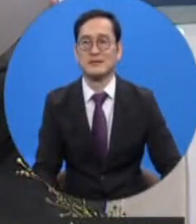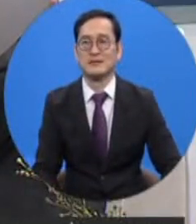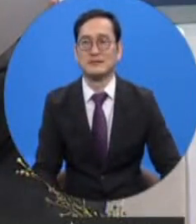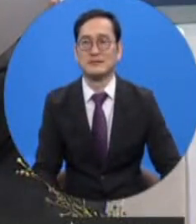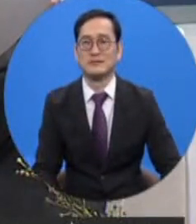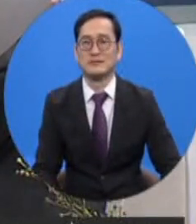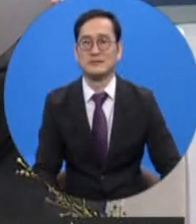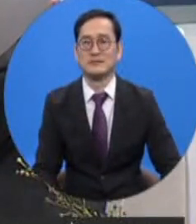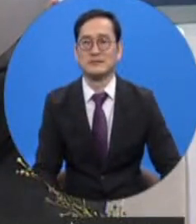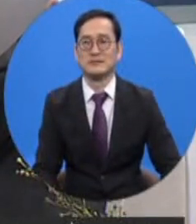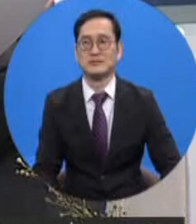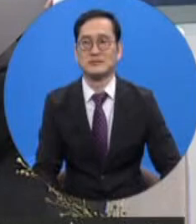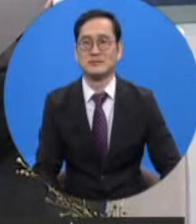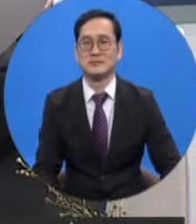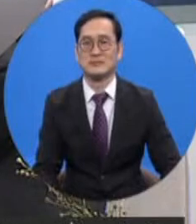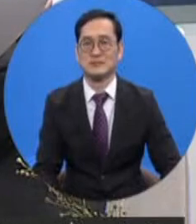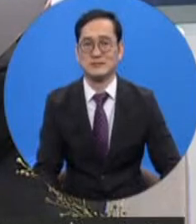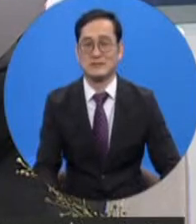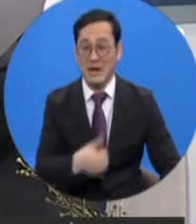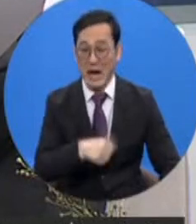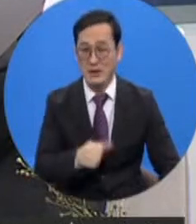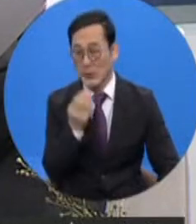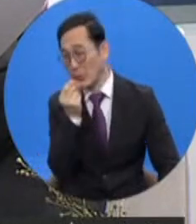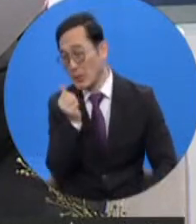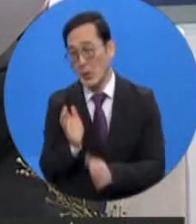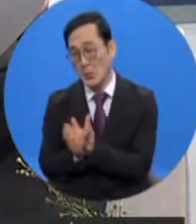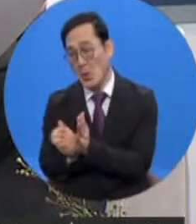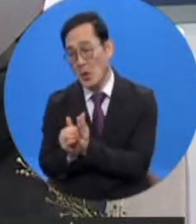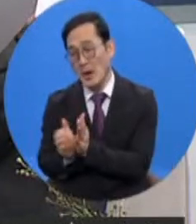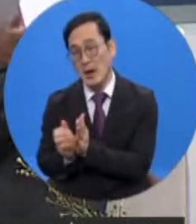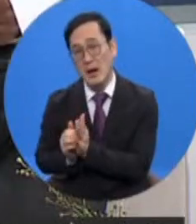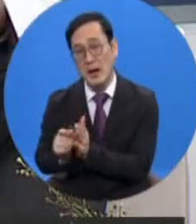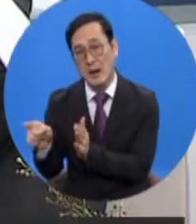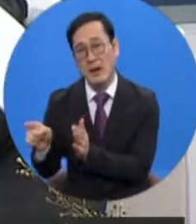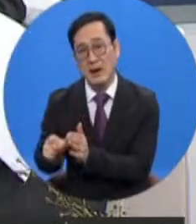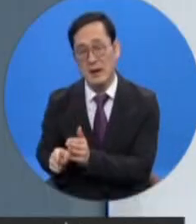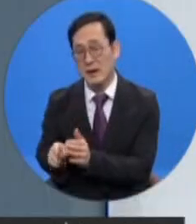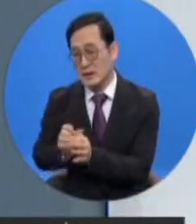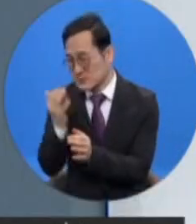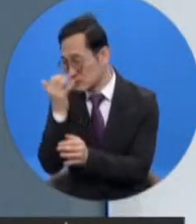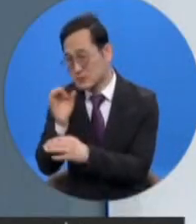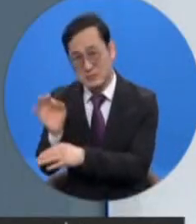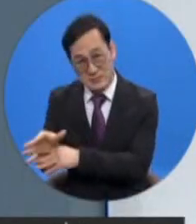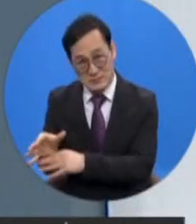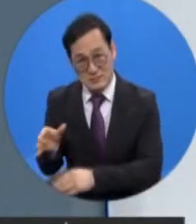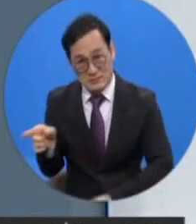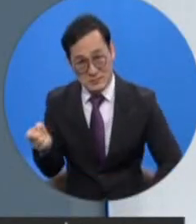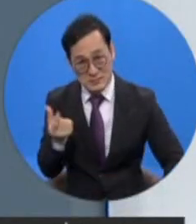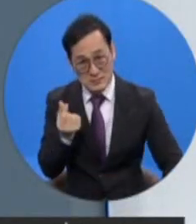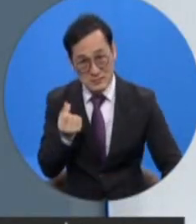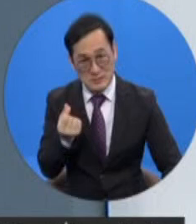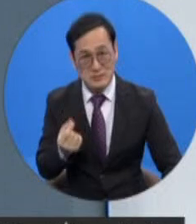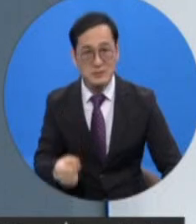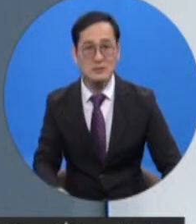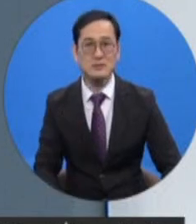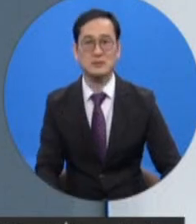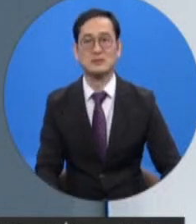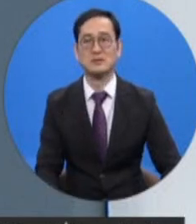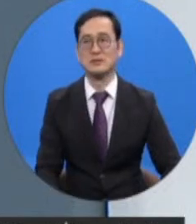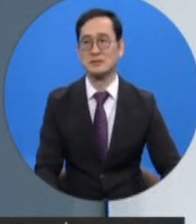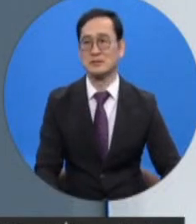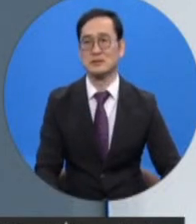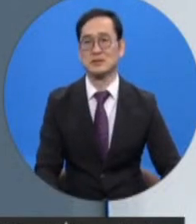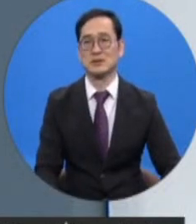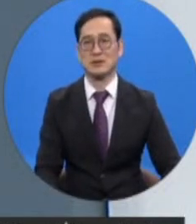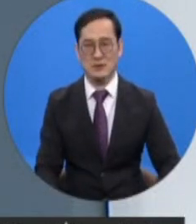있거든요. 네. 자, 이거 어떻게 돼야 될까요? 도덕성의 문제를 넘어서 이제 불법성의 영역까지 확인이 되고 있는 상황이기